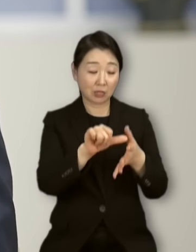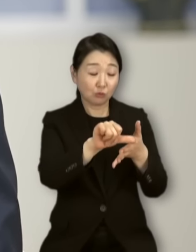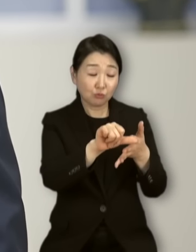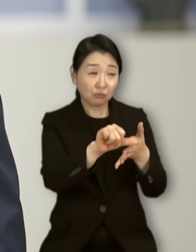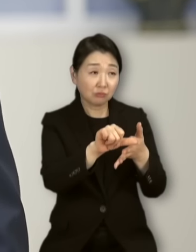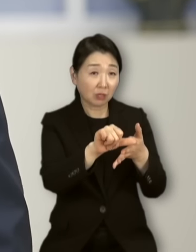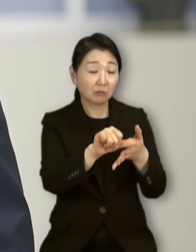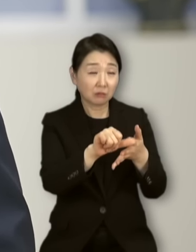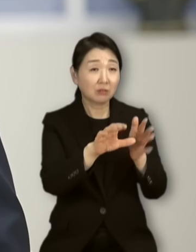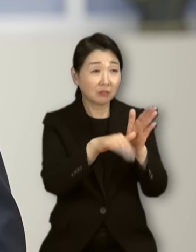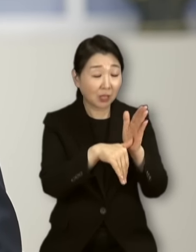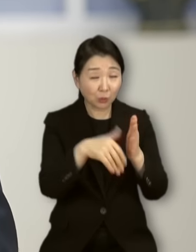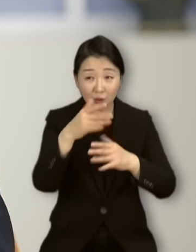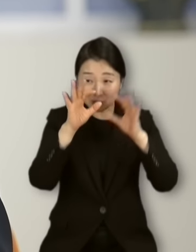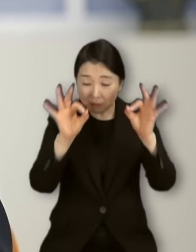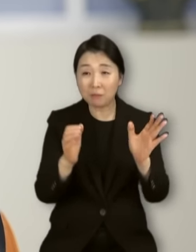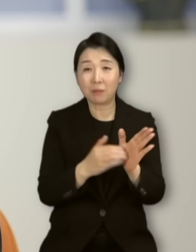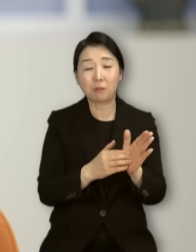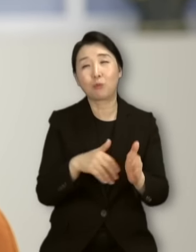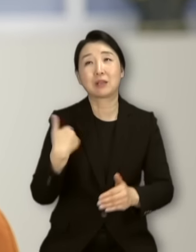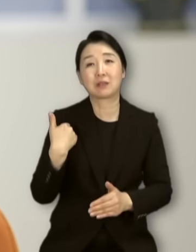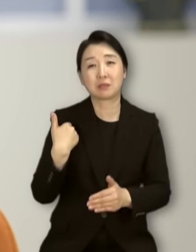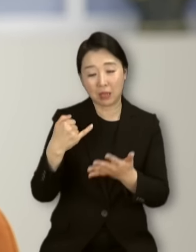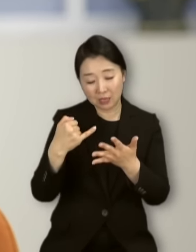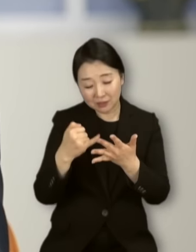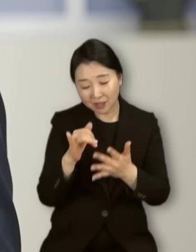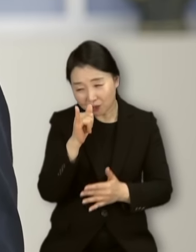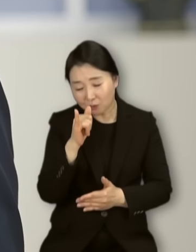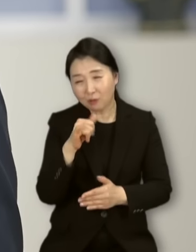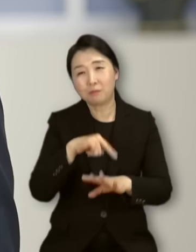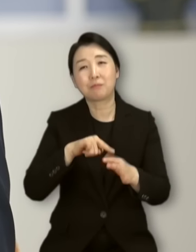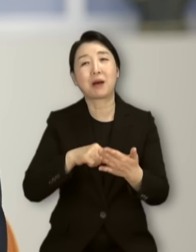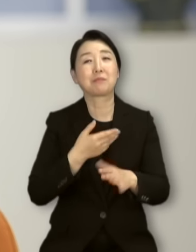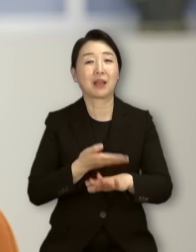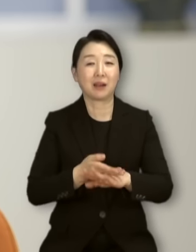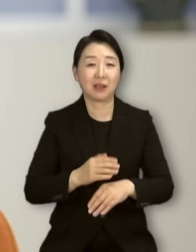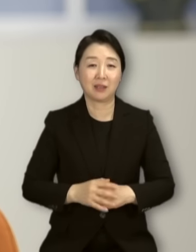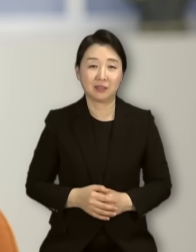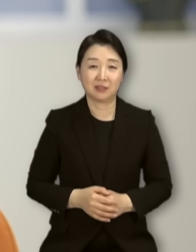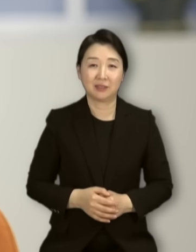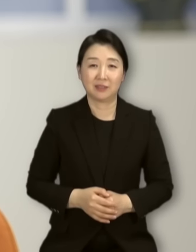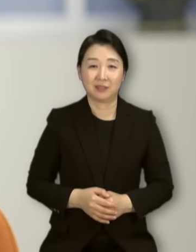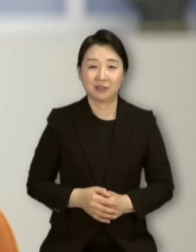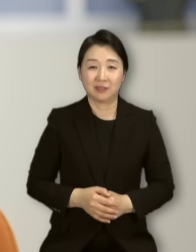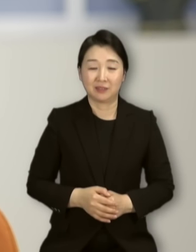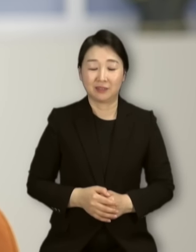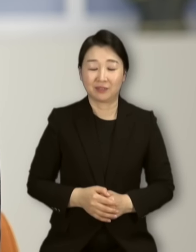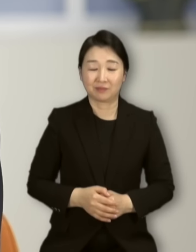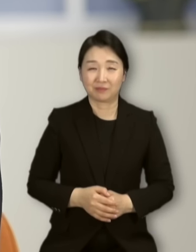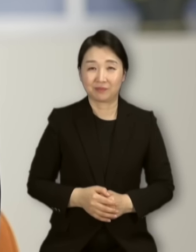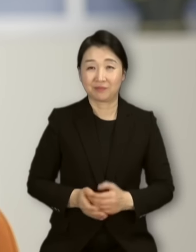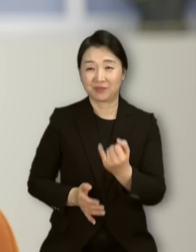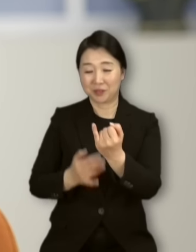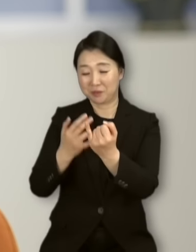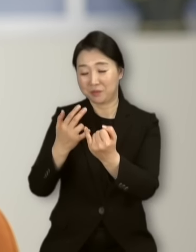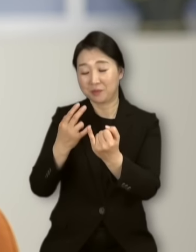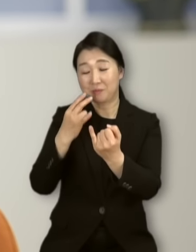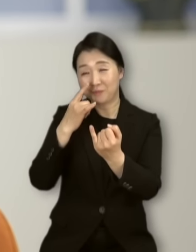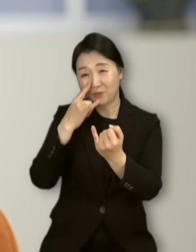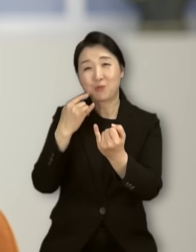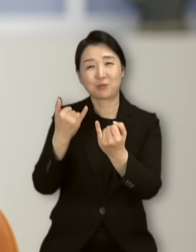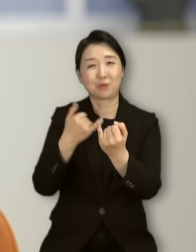때 그때도 있었던 미 이거든요 몰랐다가 와 딸 있으니까 딱 그러는데 야 장인 장모님도 너무 마음에 들어하셨네요